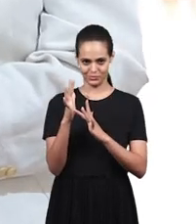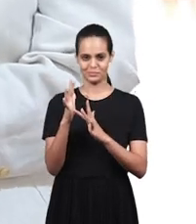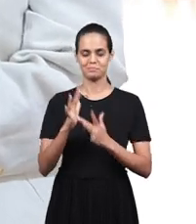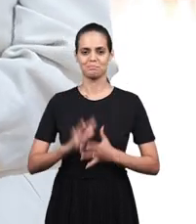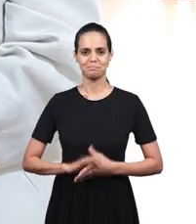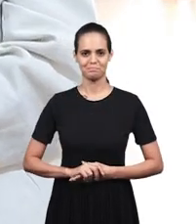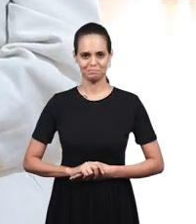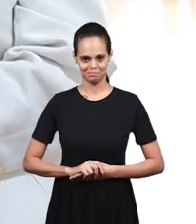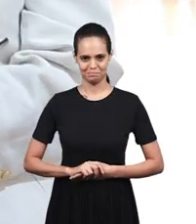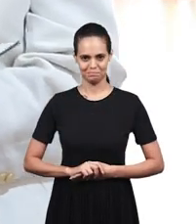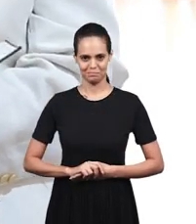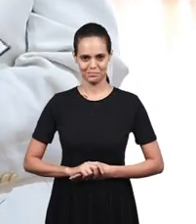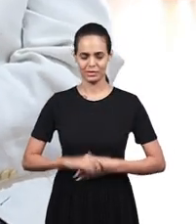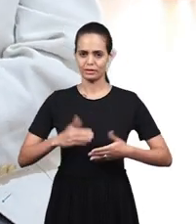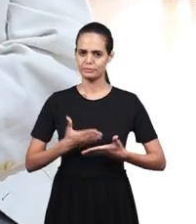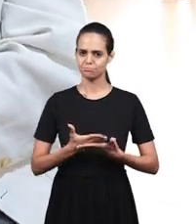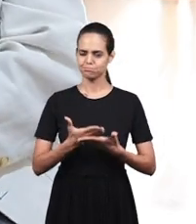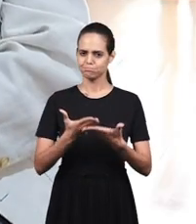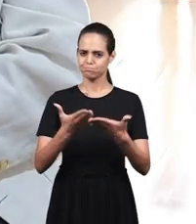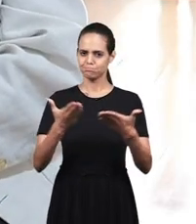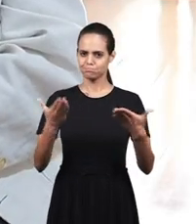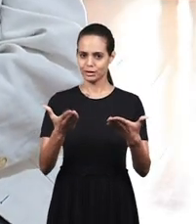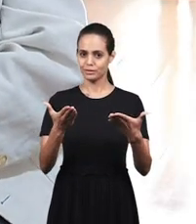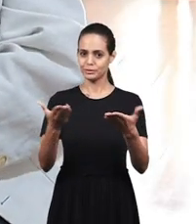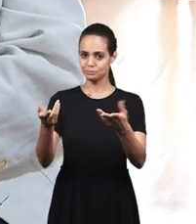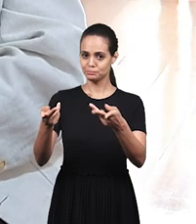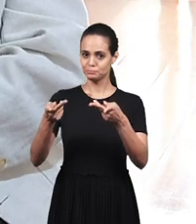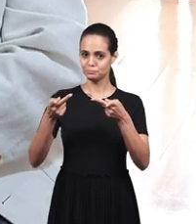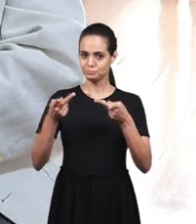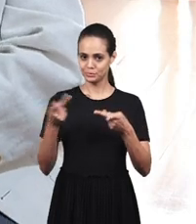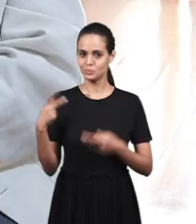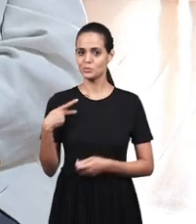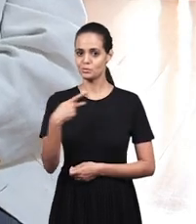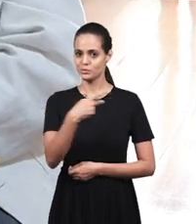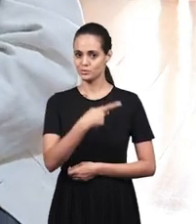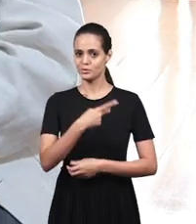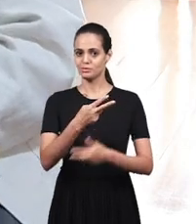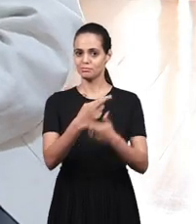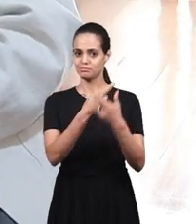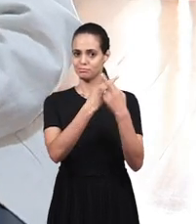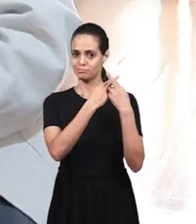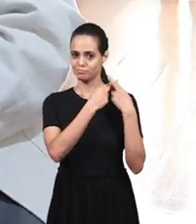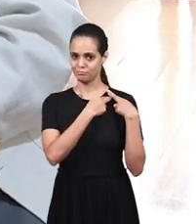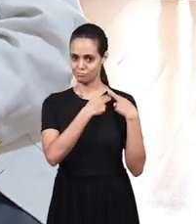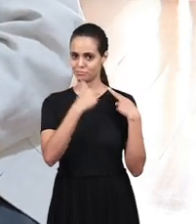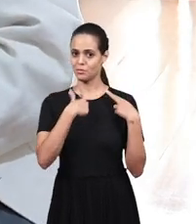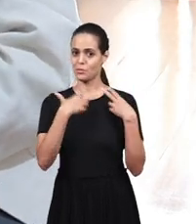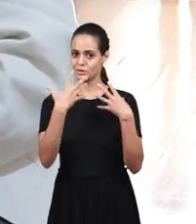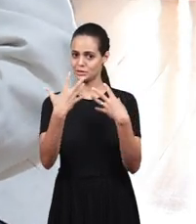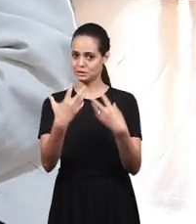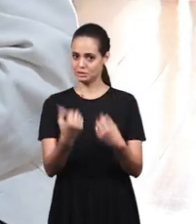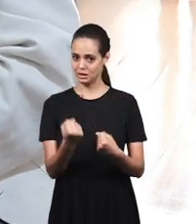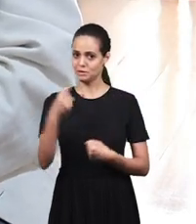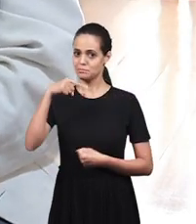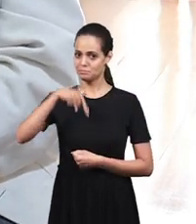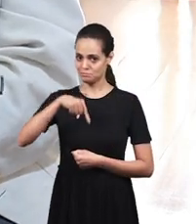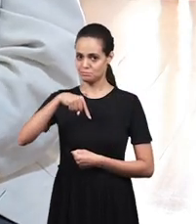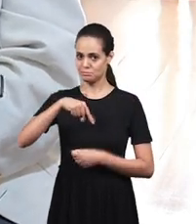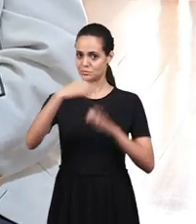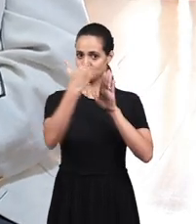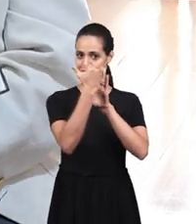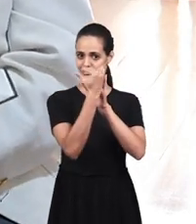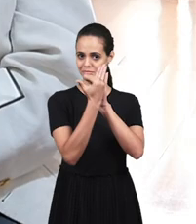на приглашение пасторов ответственных за эту